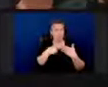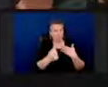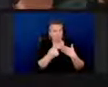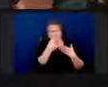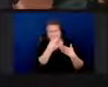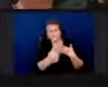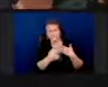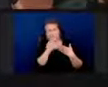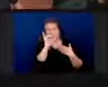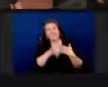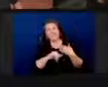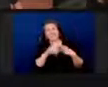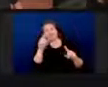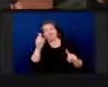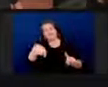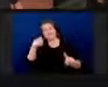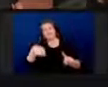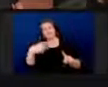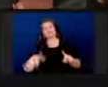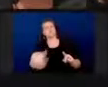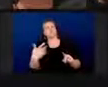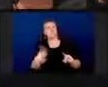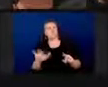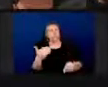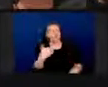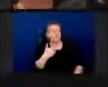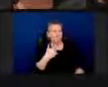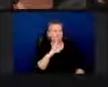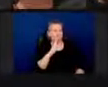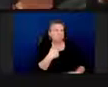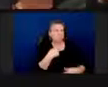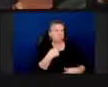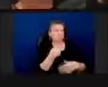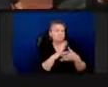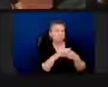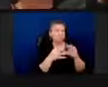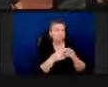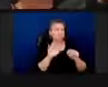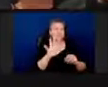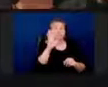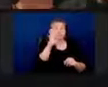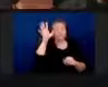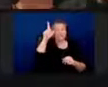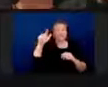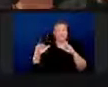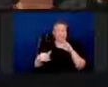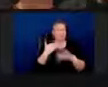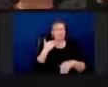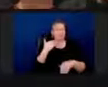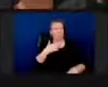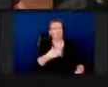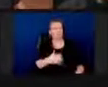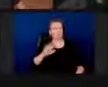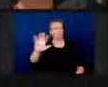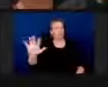هذه مهارات مهمة للغاية. وأنا استمعت إلى العديد من